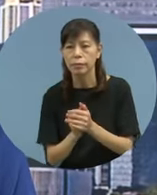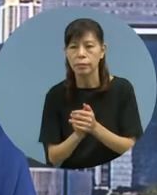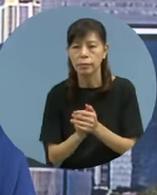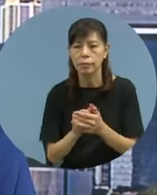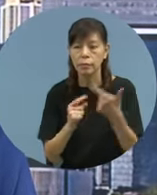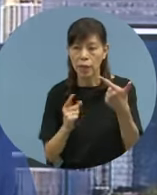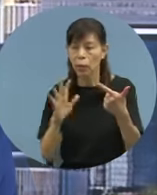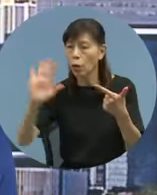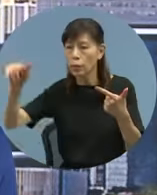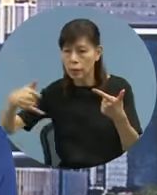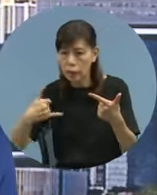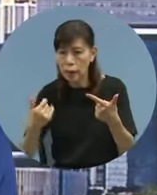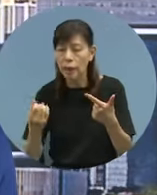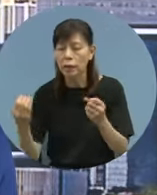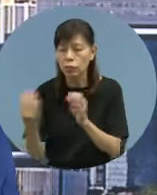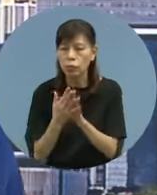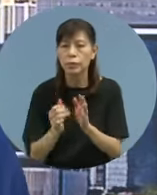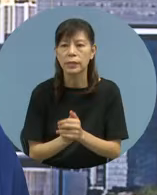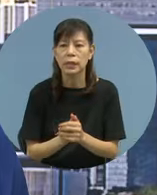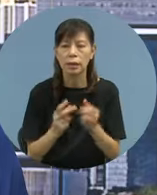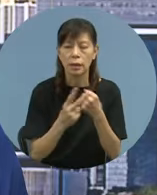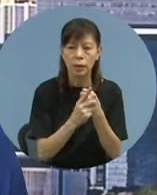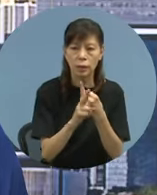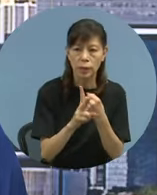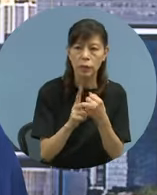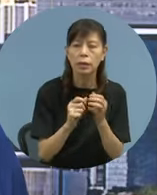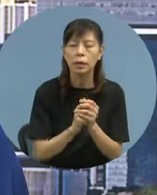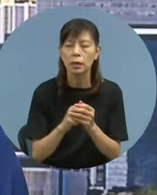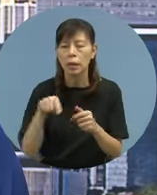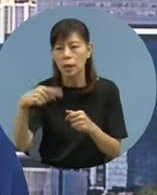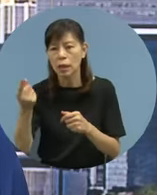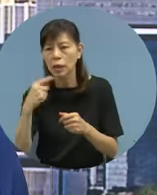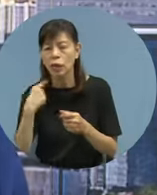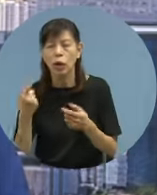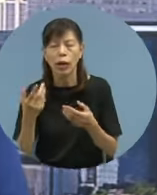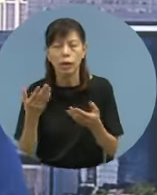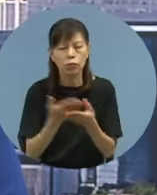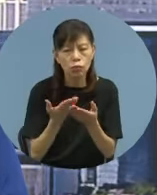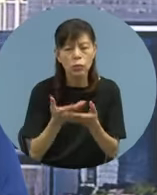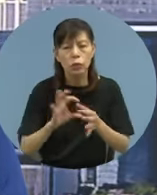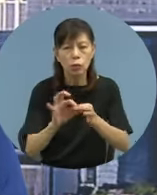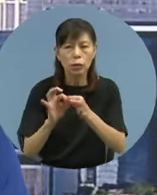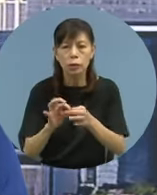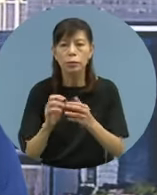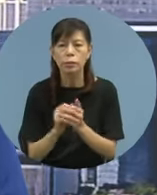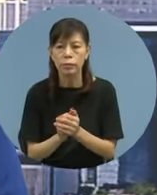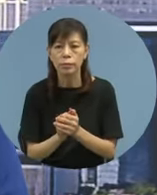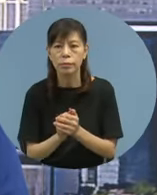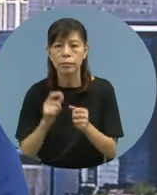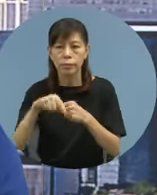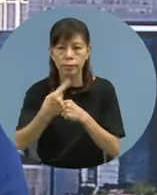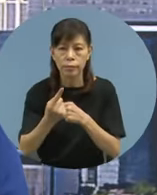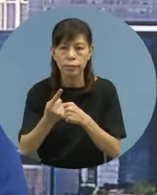性個案啦，第12宗咧係同其他啲個案咧有啲相關嘅。其他嗰啲係嗰